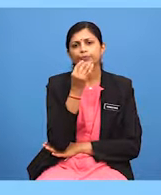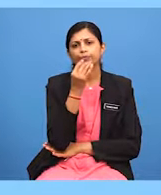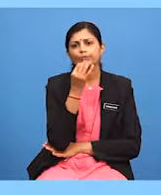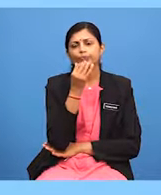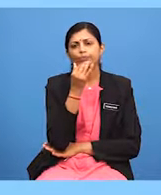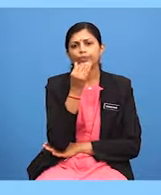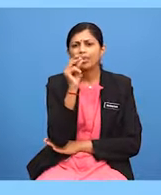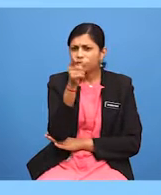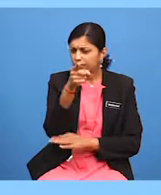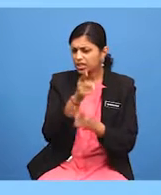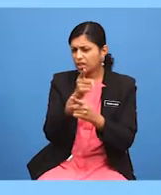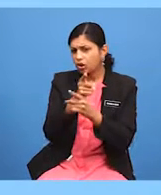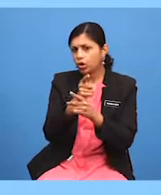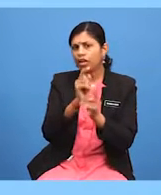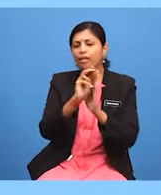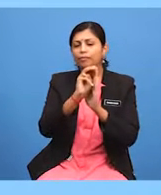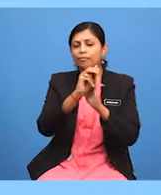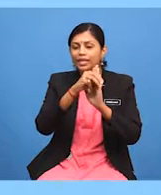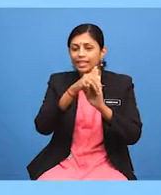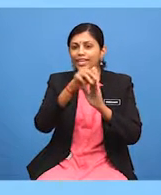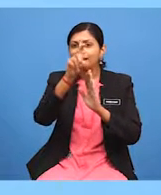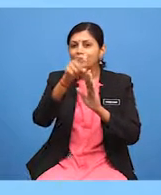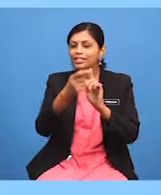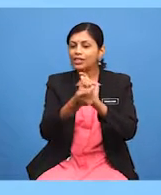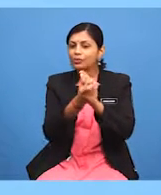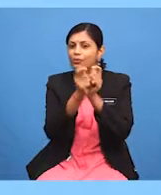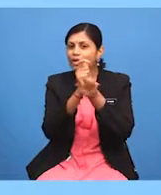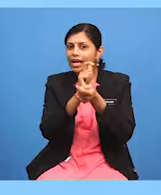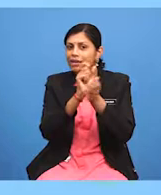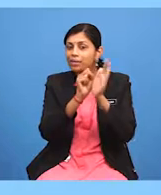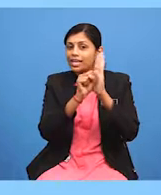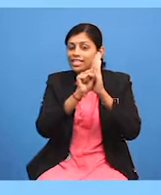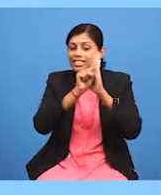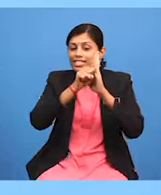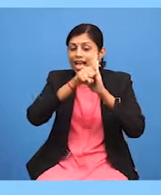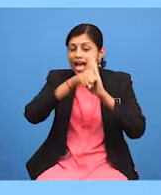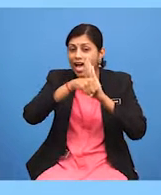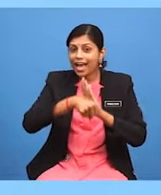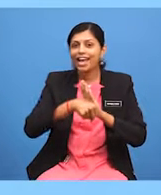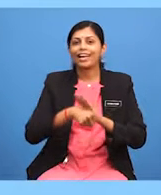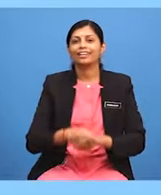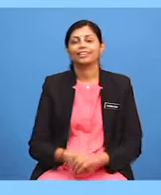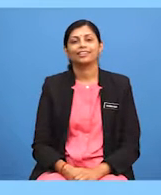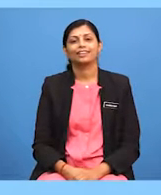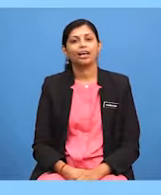dilakukan, iaitu tenaga atau kerja dibahagikan dengan